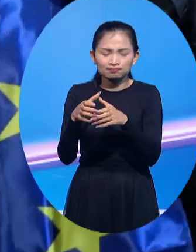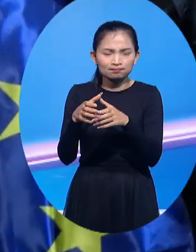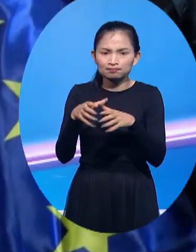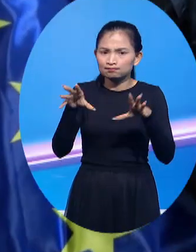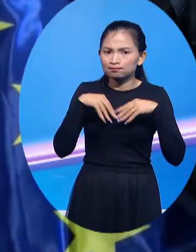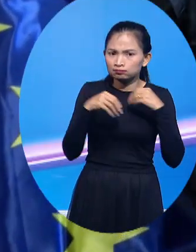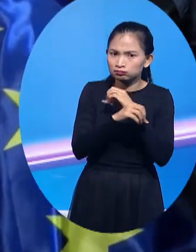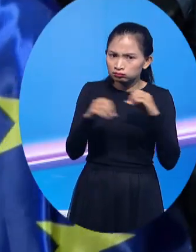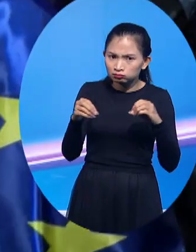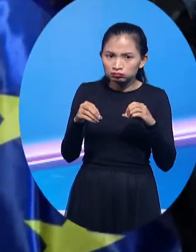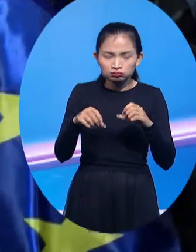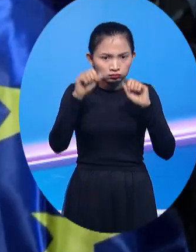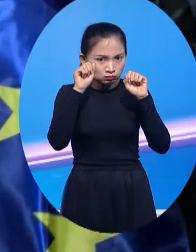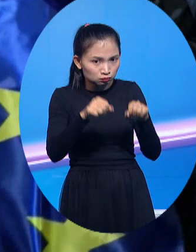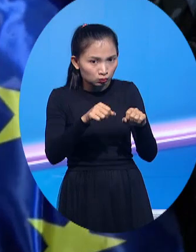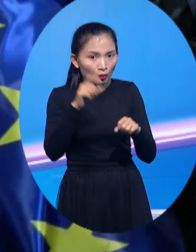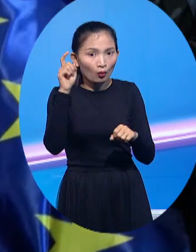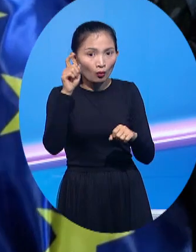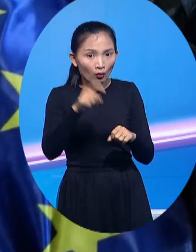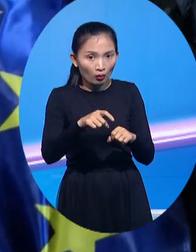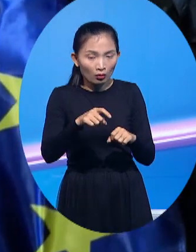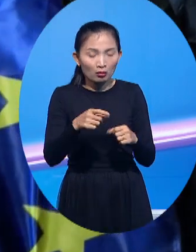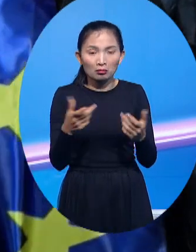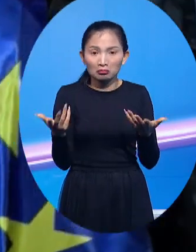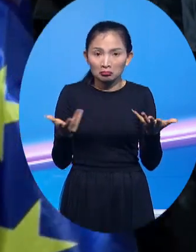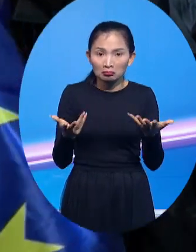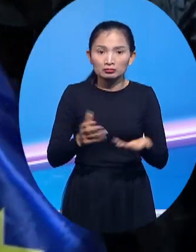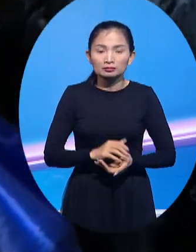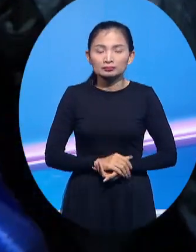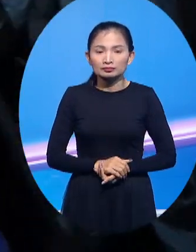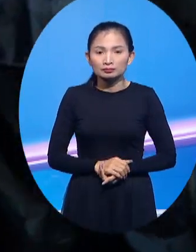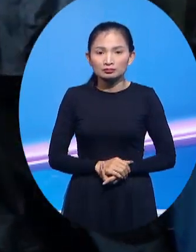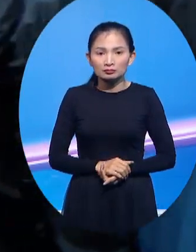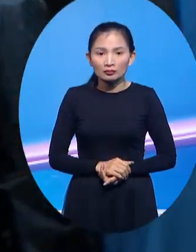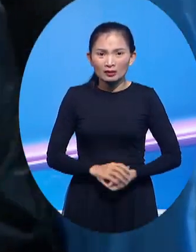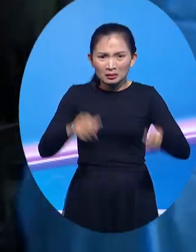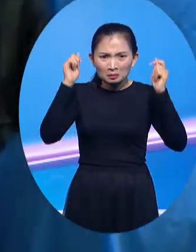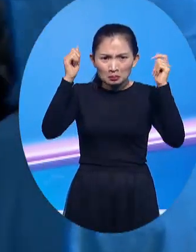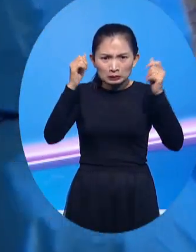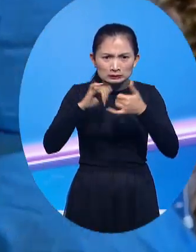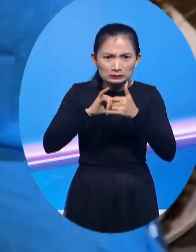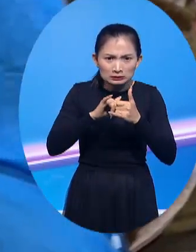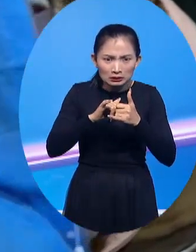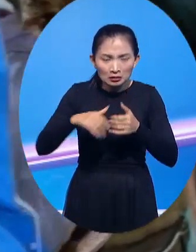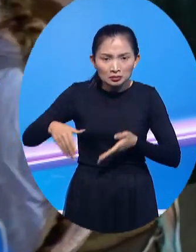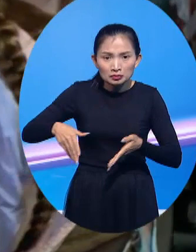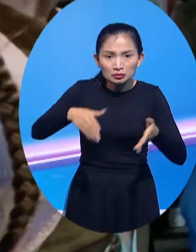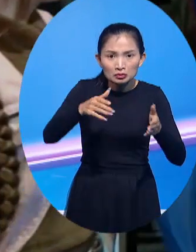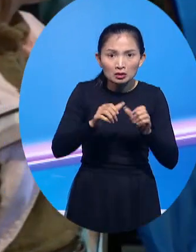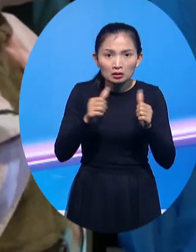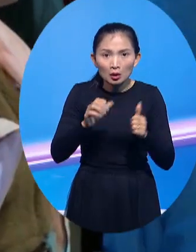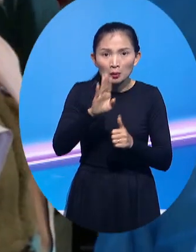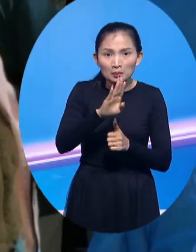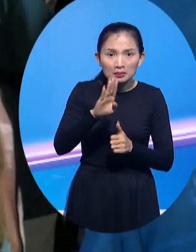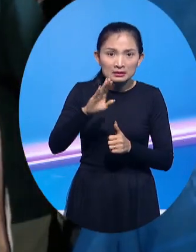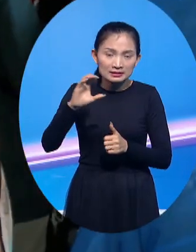nước ngoài hay gọi tắc là đại diện nước ngoài tại quốc hội crusia nhiều cuộc biểu tình cũng diễn ra trên đường phố t